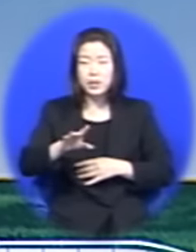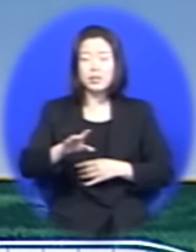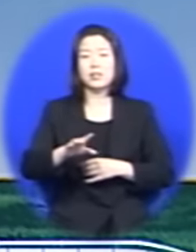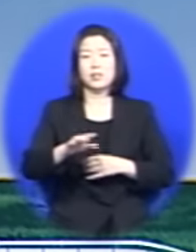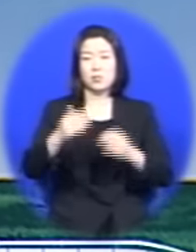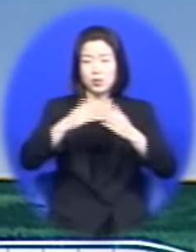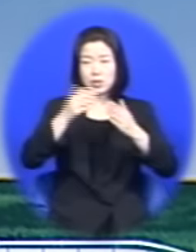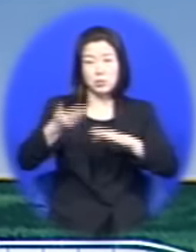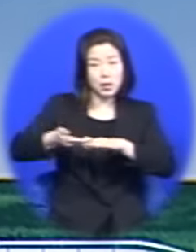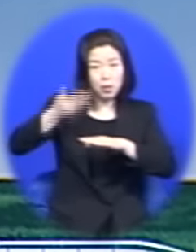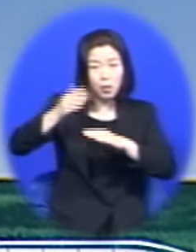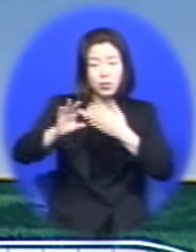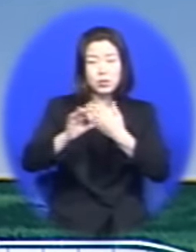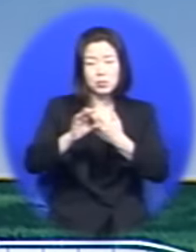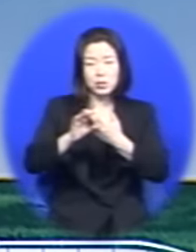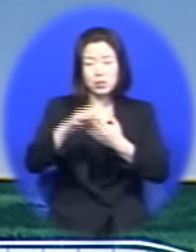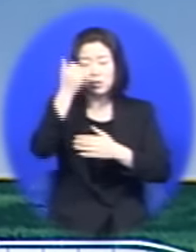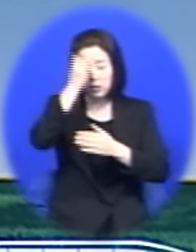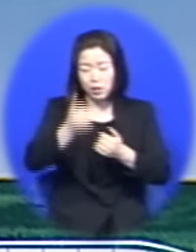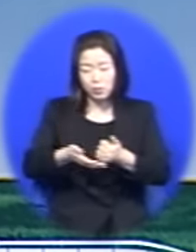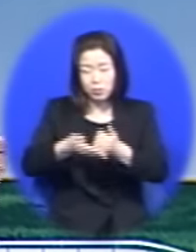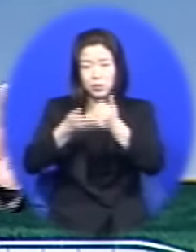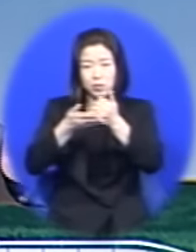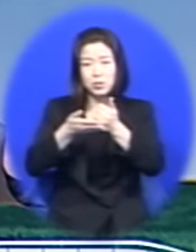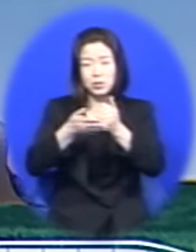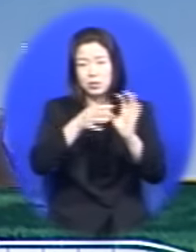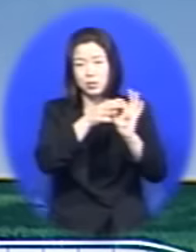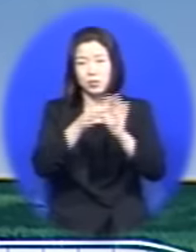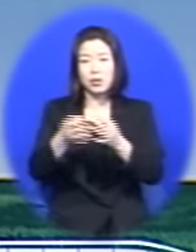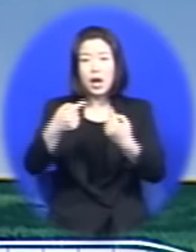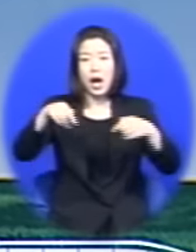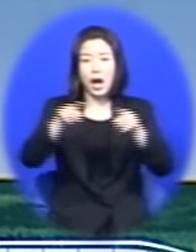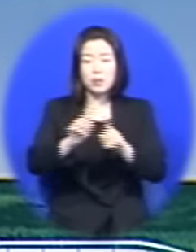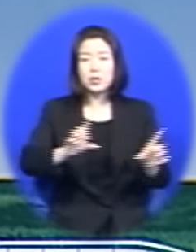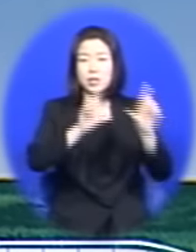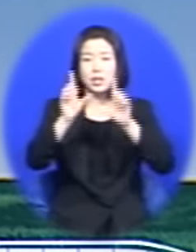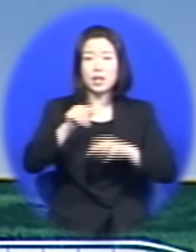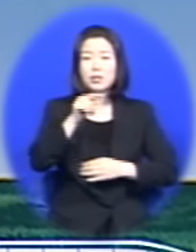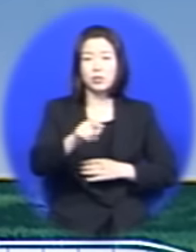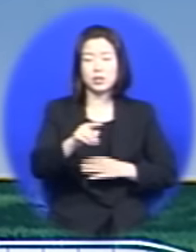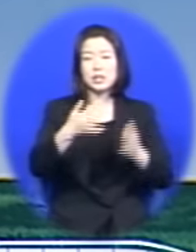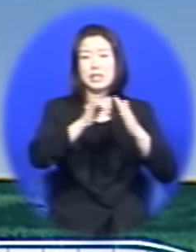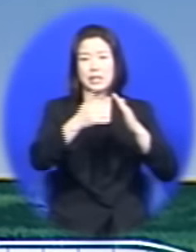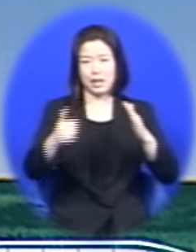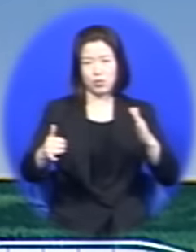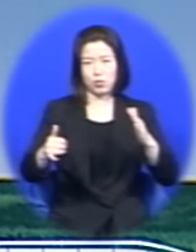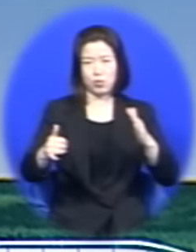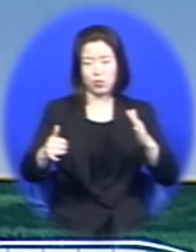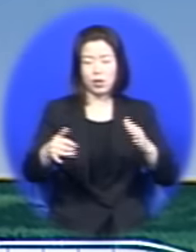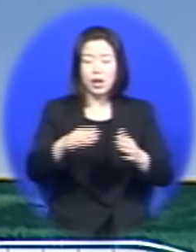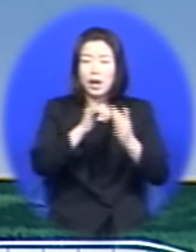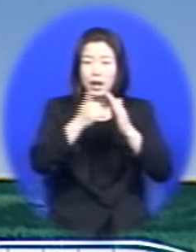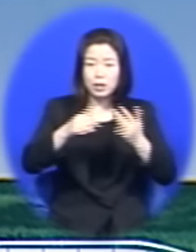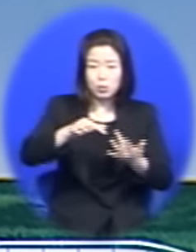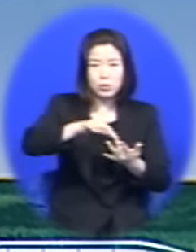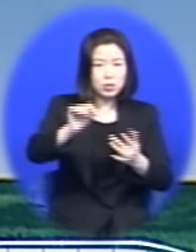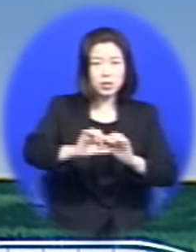결국 집안 어른이면 예우해드리면서 같이 사는 게 가족이잖아요. 가족은 선택이